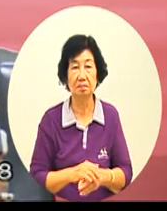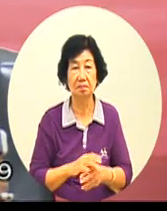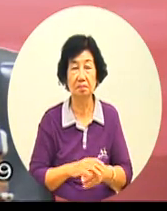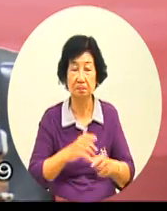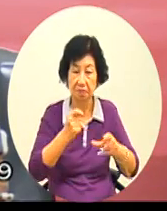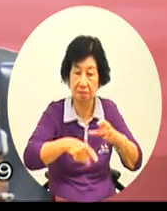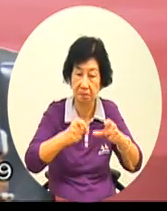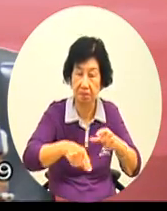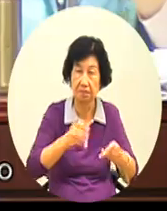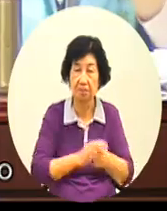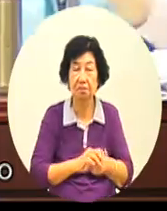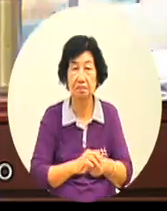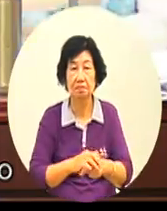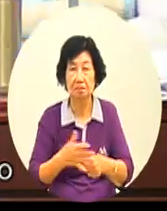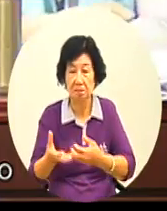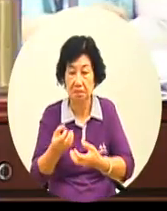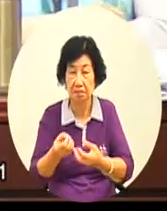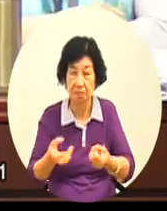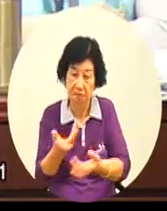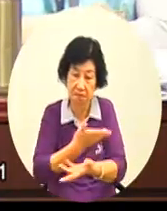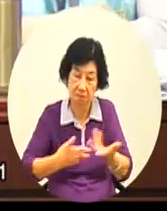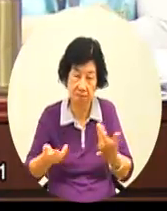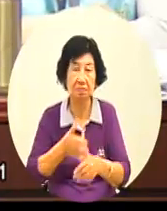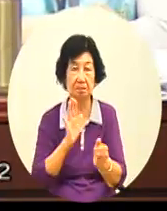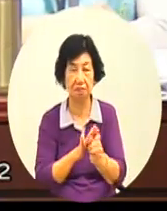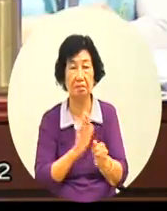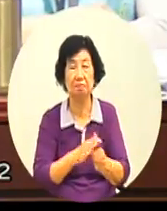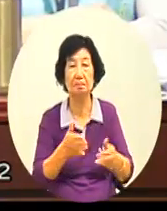个了解帮忙这样。